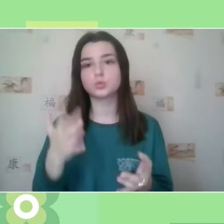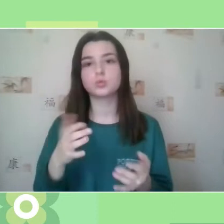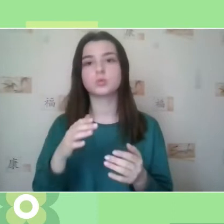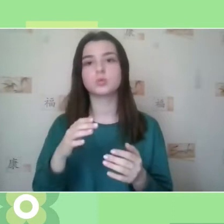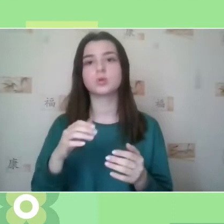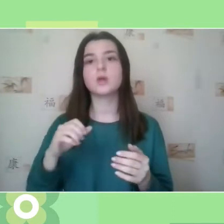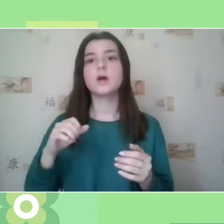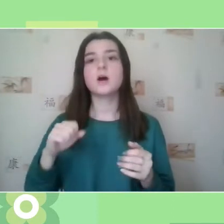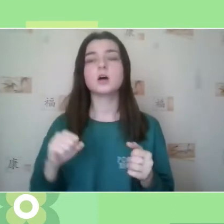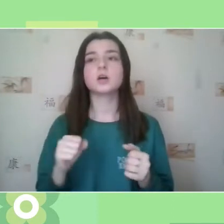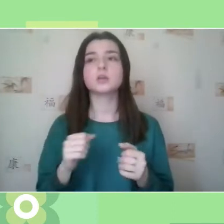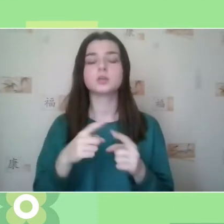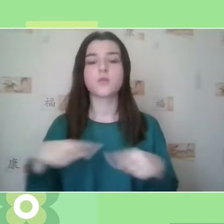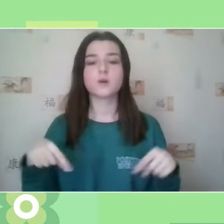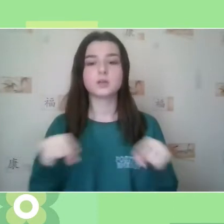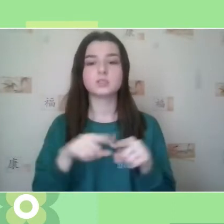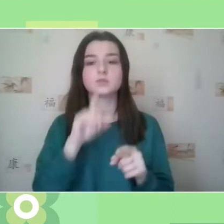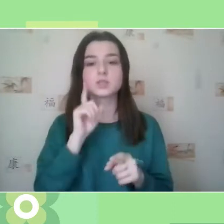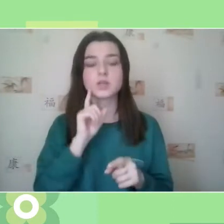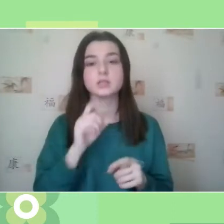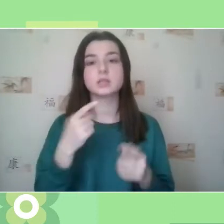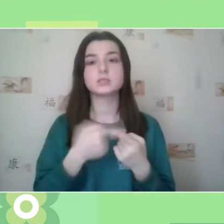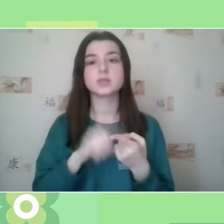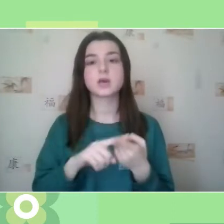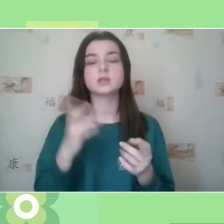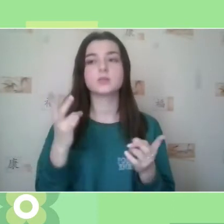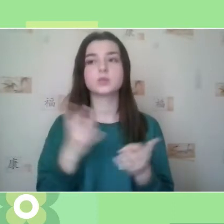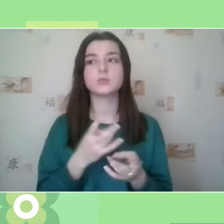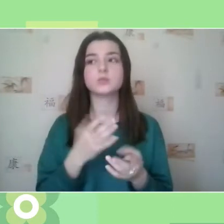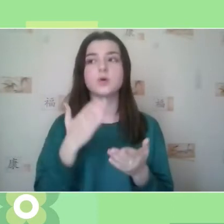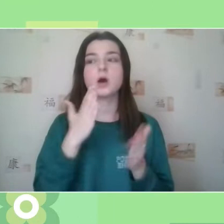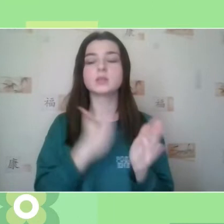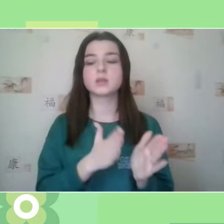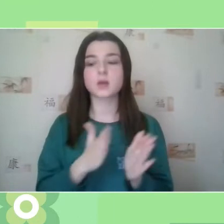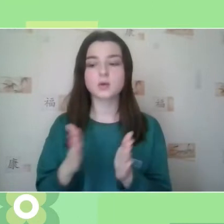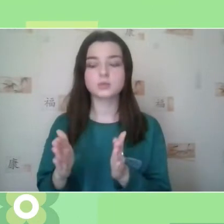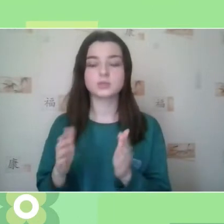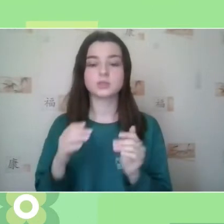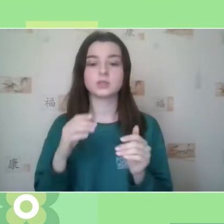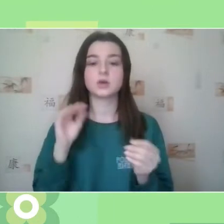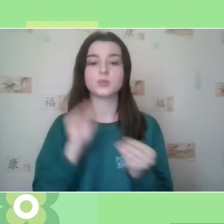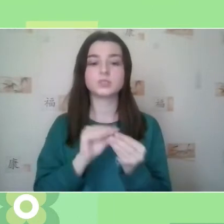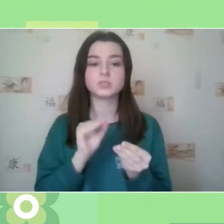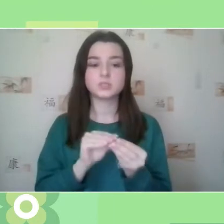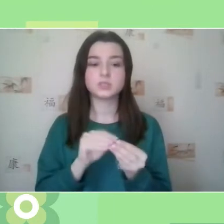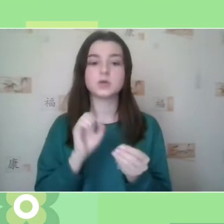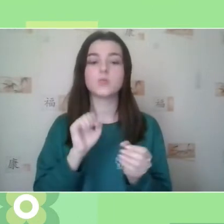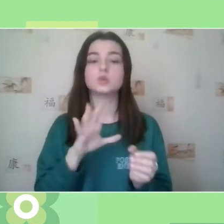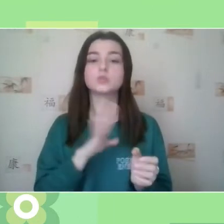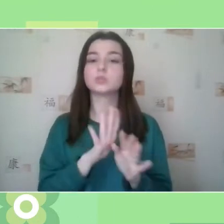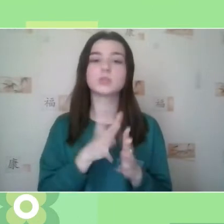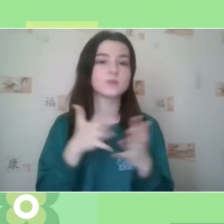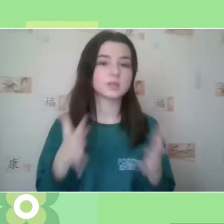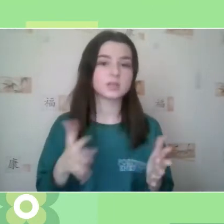товариство зелених і так далі. Це налагодити постійні, хай невеликі внески від якомога більшої групи людей. Якщо одна